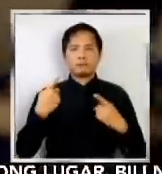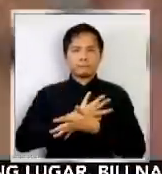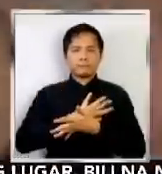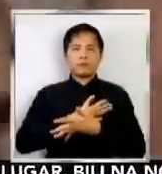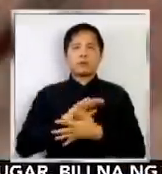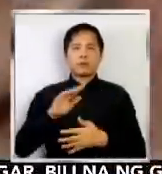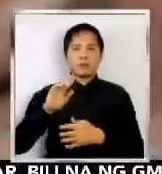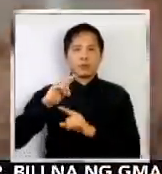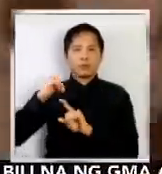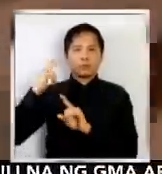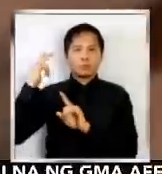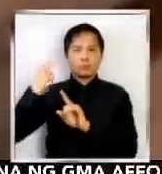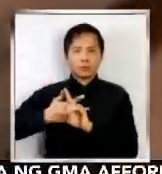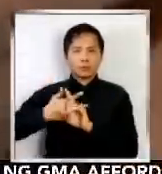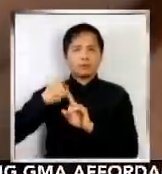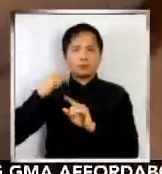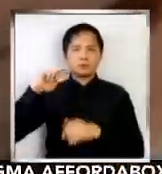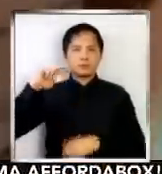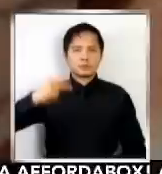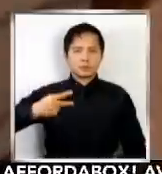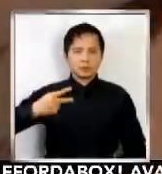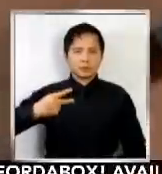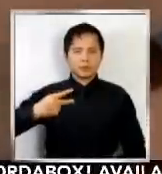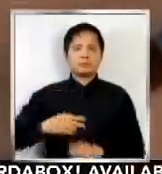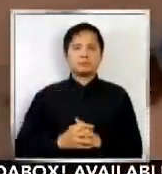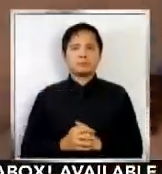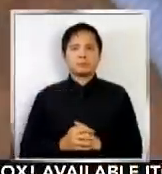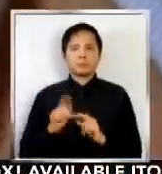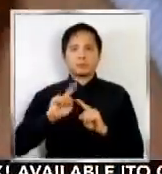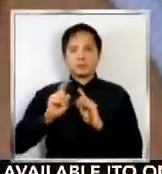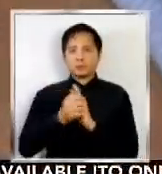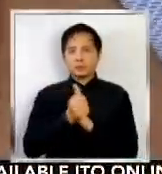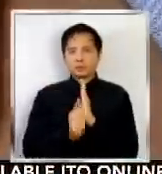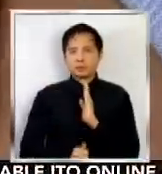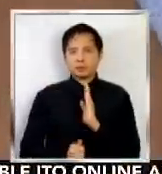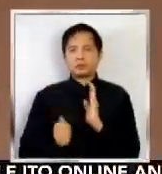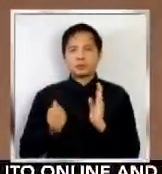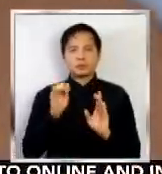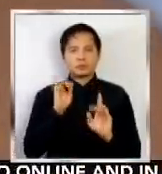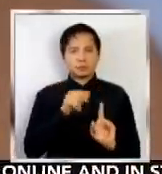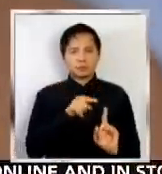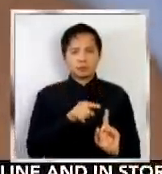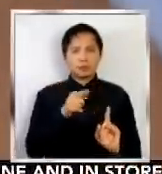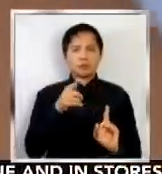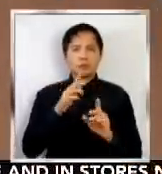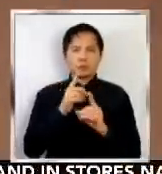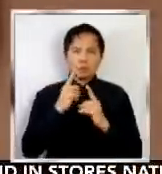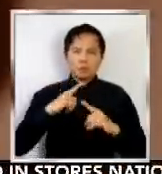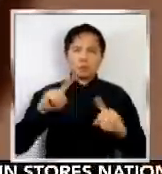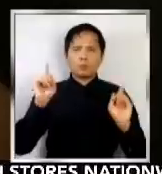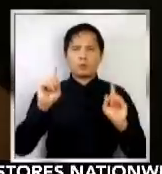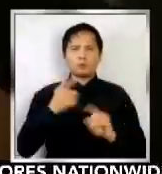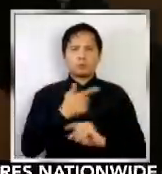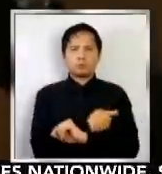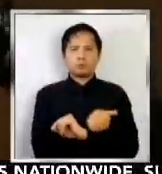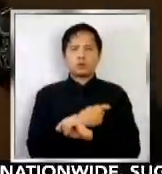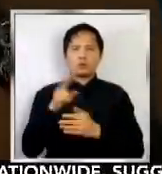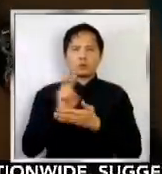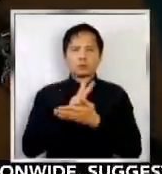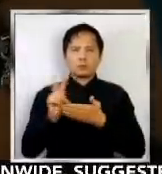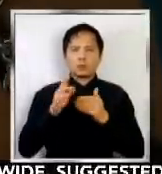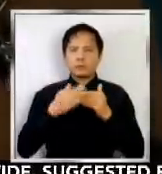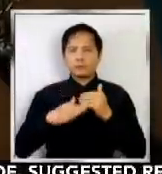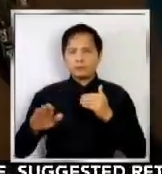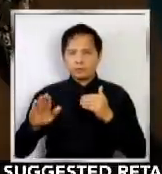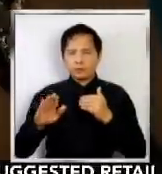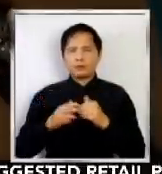dose. Ayon sa mga eksperto, magiging ganap na epektibo ang bakuna 2 linggo matapos ang second dose. Pero di ibig